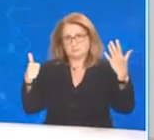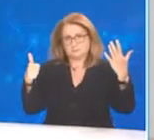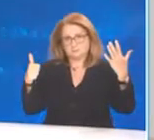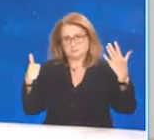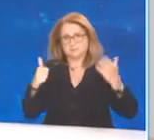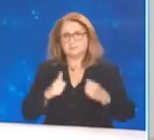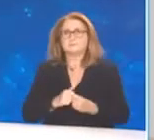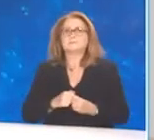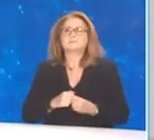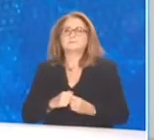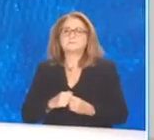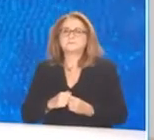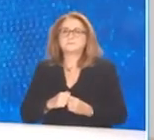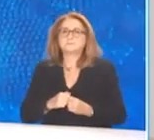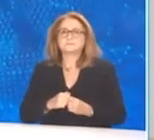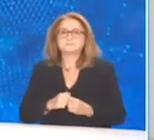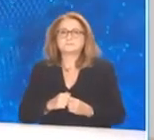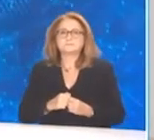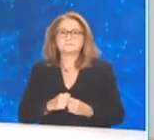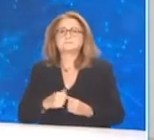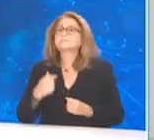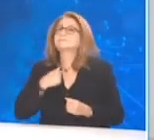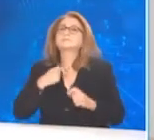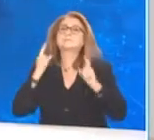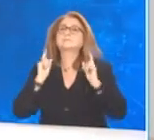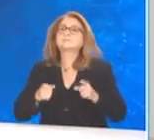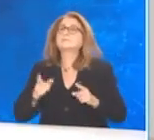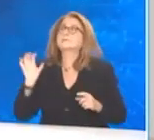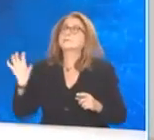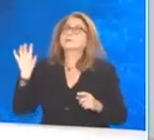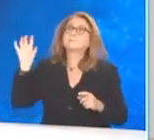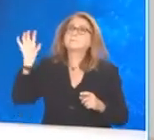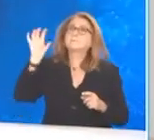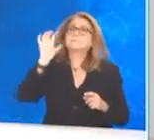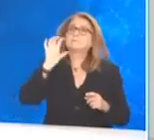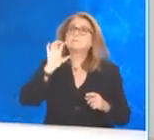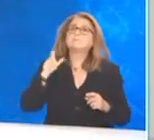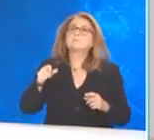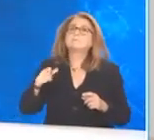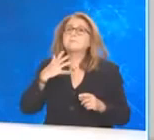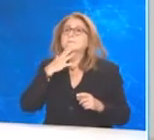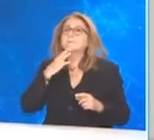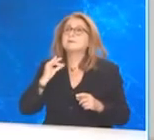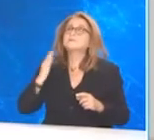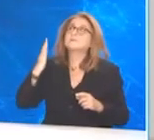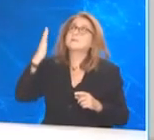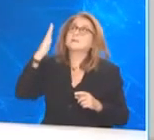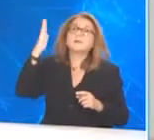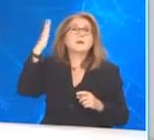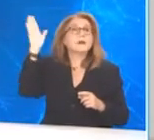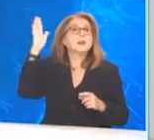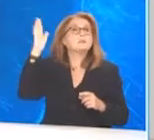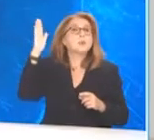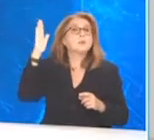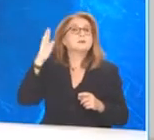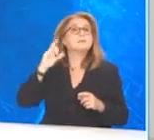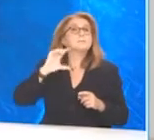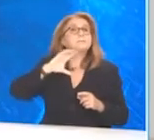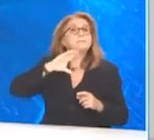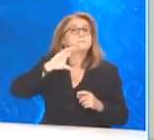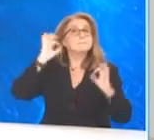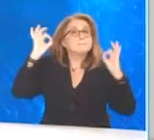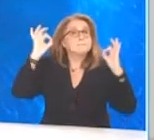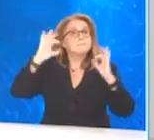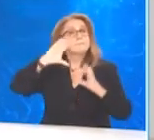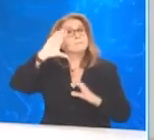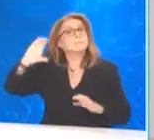που πήραμε για περιφέρειες είναι για την τρίτη σε αριθμό, που αφορά στην Ανατολική Μακεδονία και Θράκη, 151. Και πήραμε και